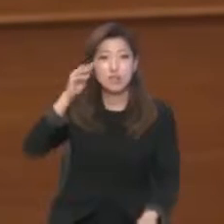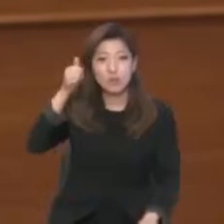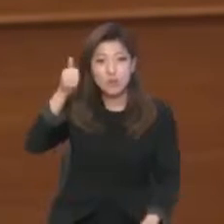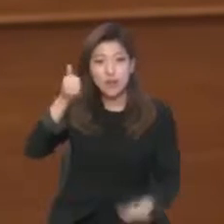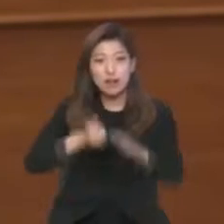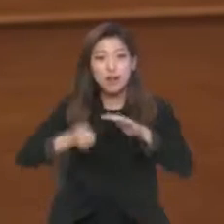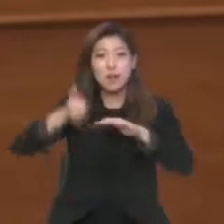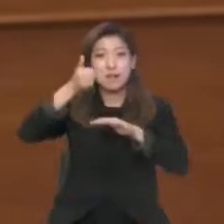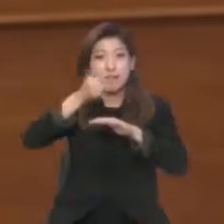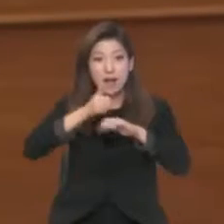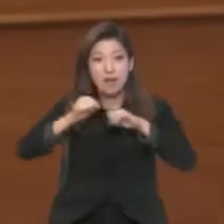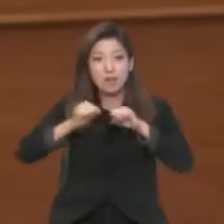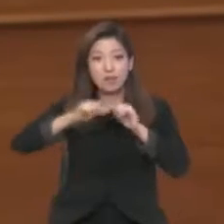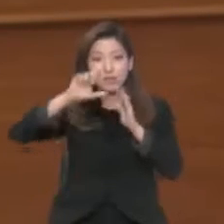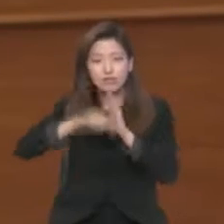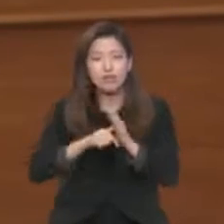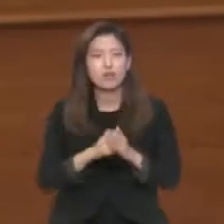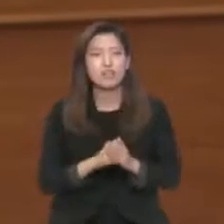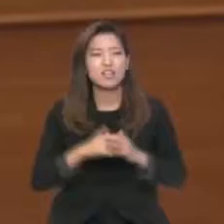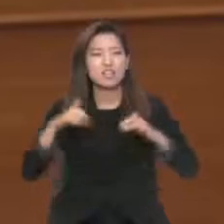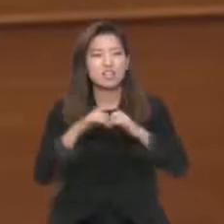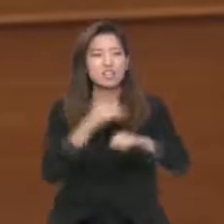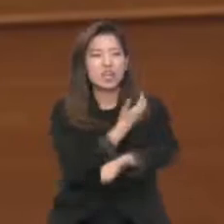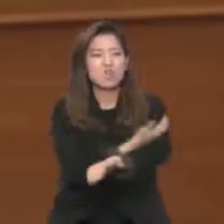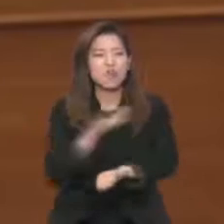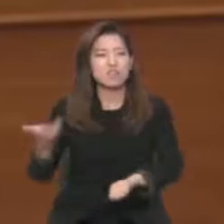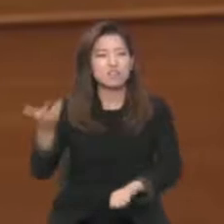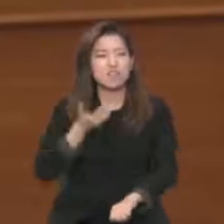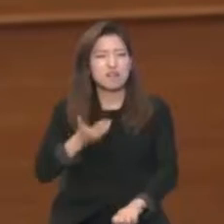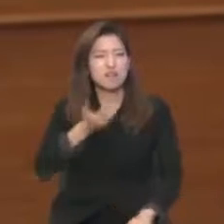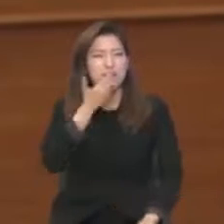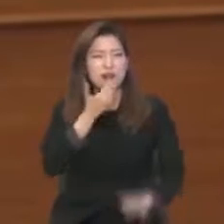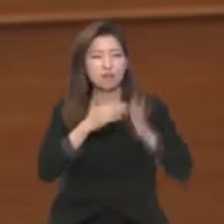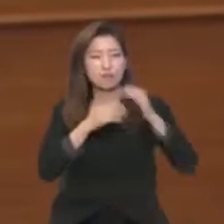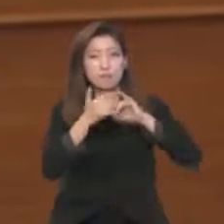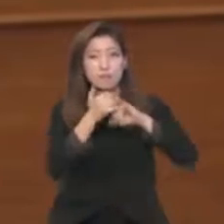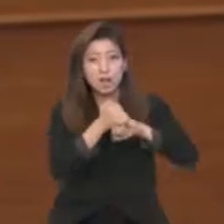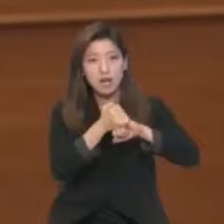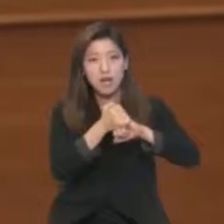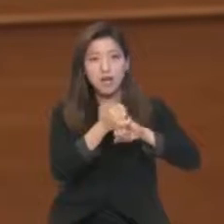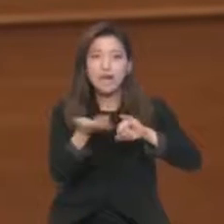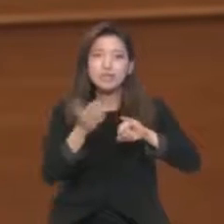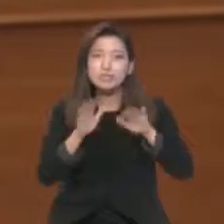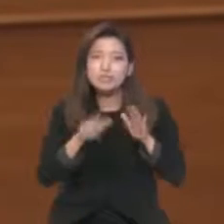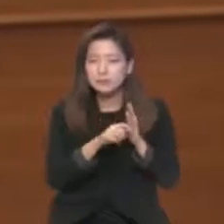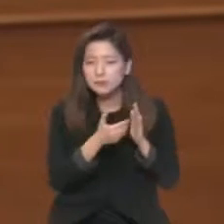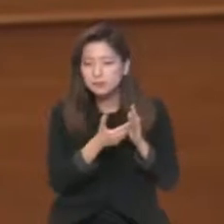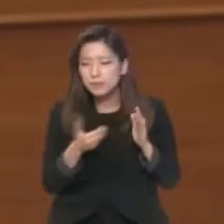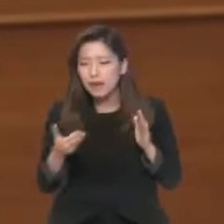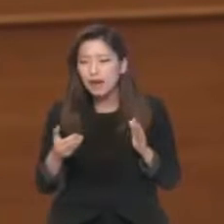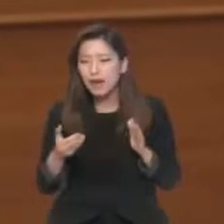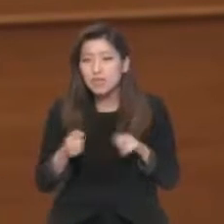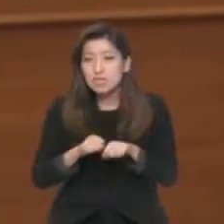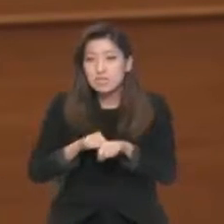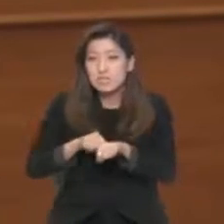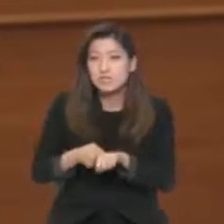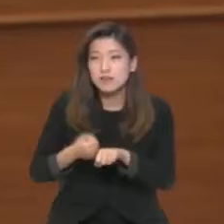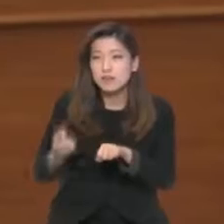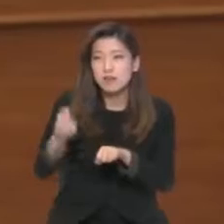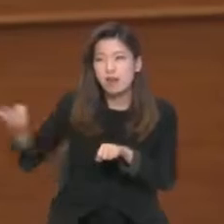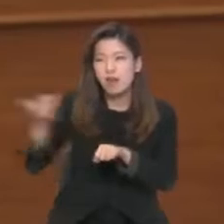하시고 했지만 무리해서 하기보다는 어찌됐든지 간에 지금 현재